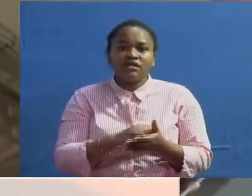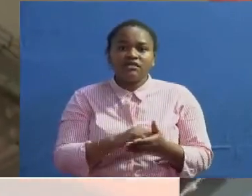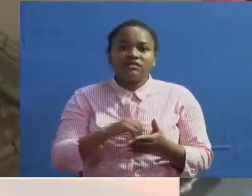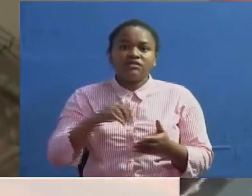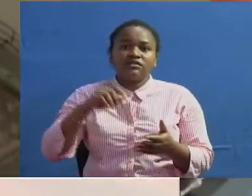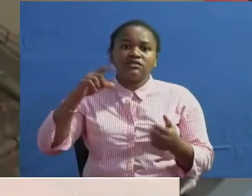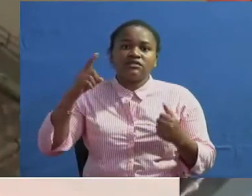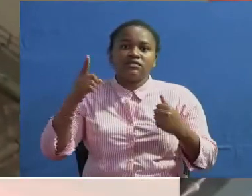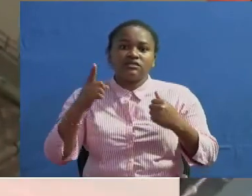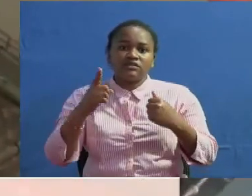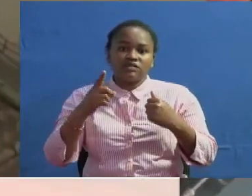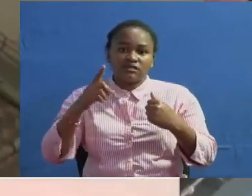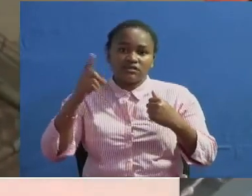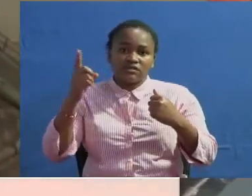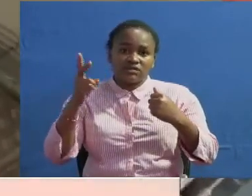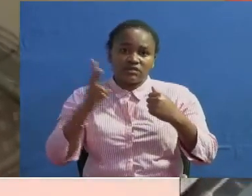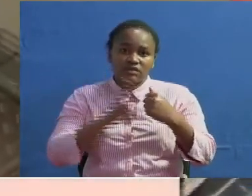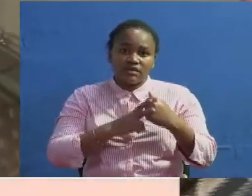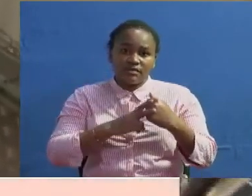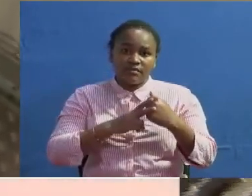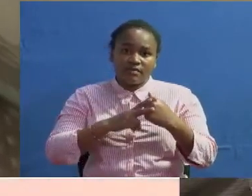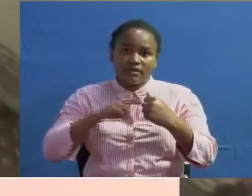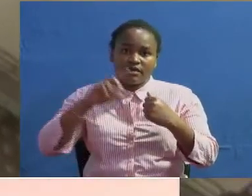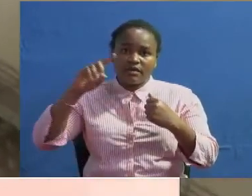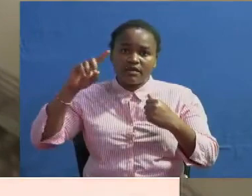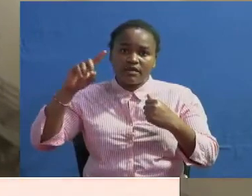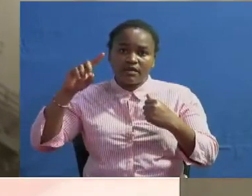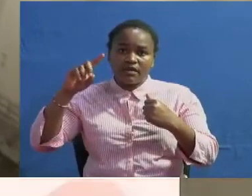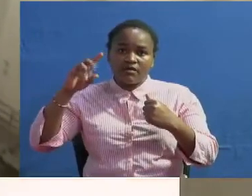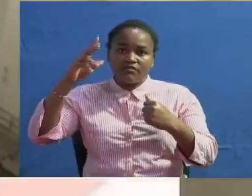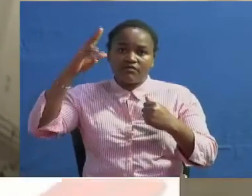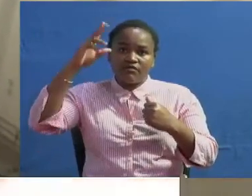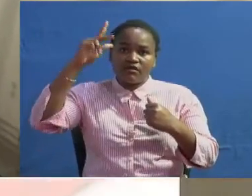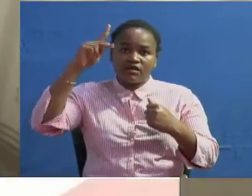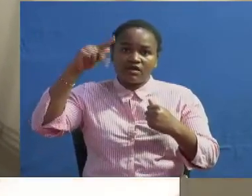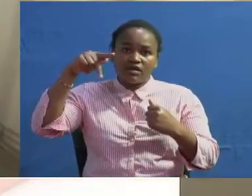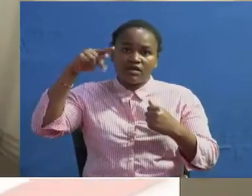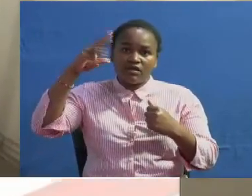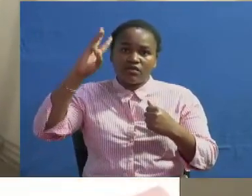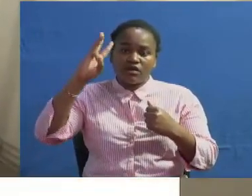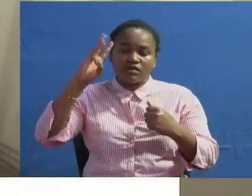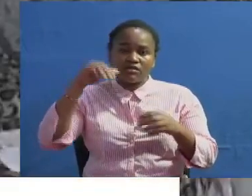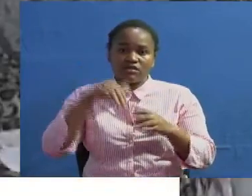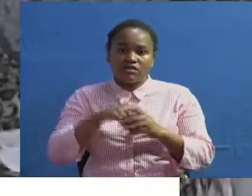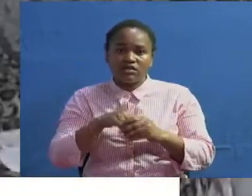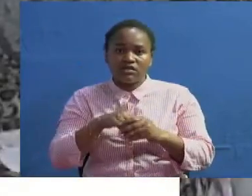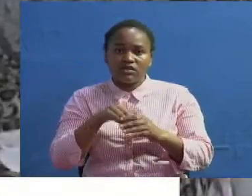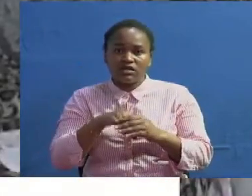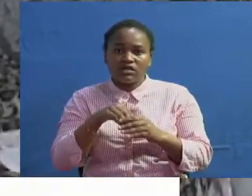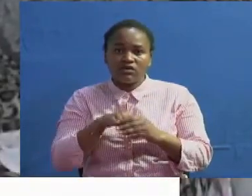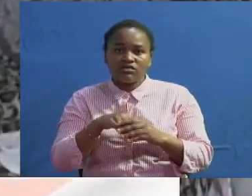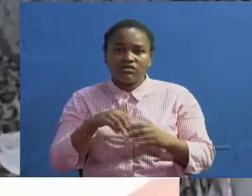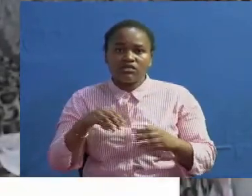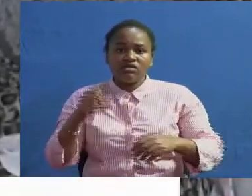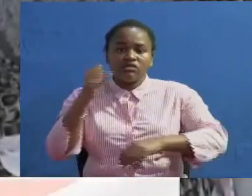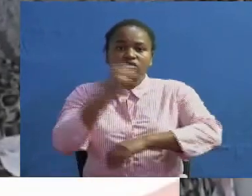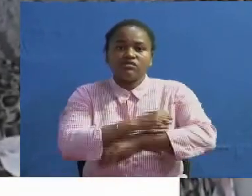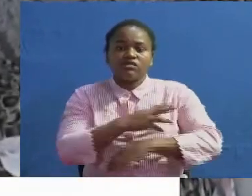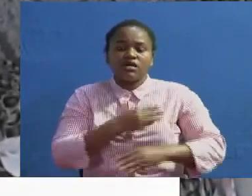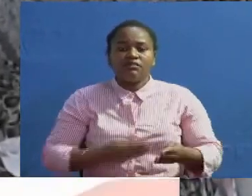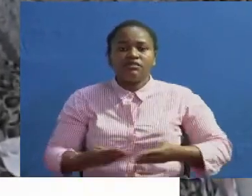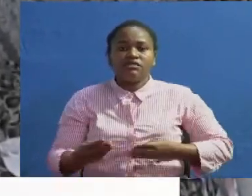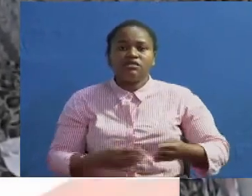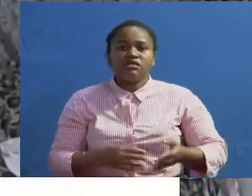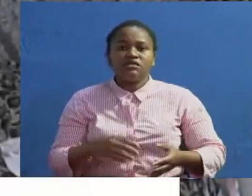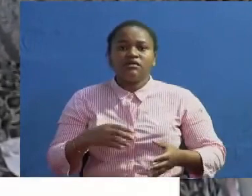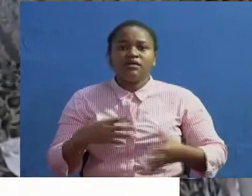kilowati 750 za nishati, ambazo usambazo kwa wateja ikiwa ni pamoja na kaya, shule na biashara.